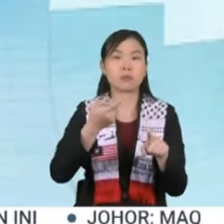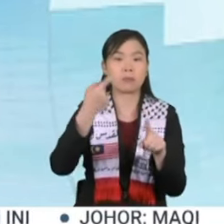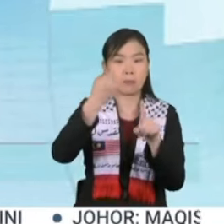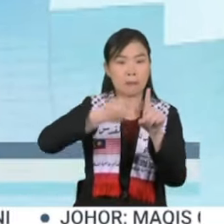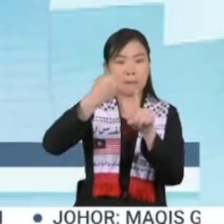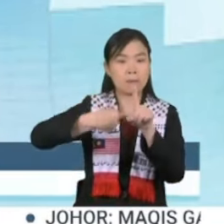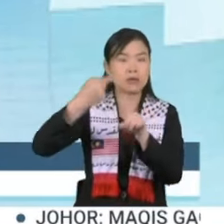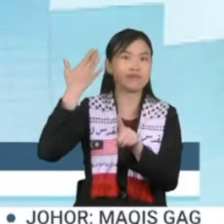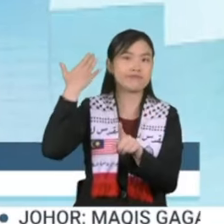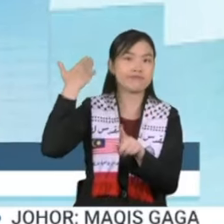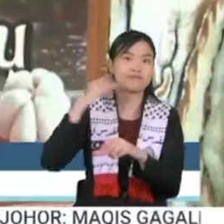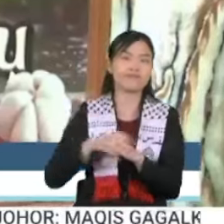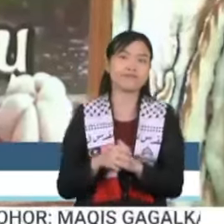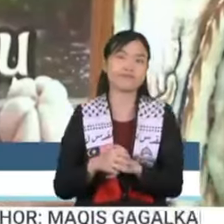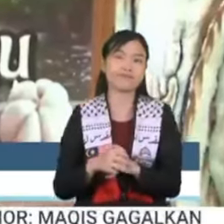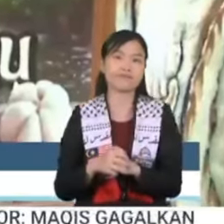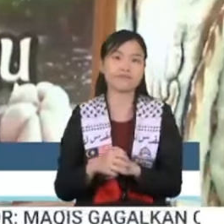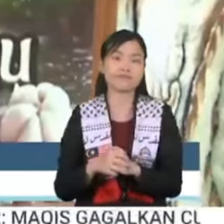lalu.